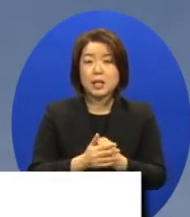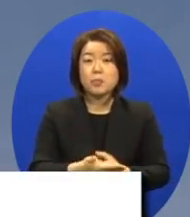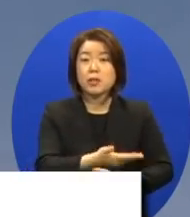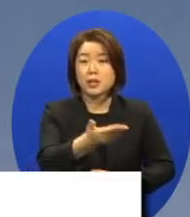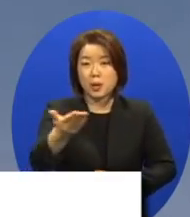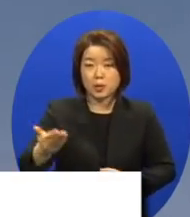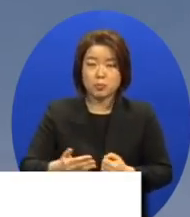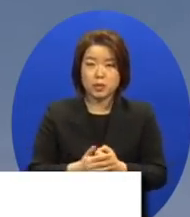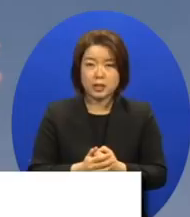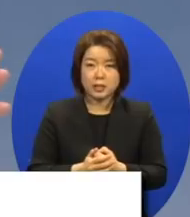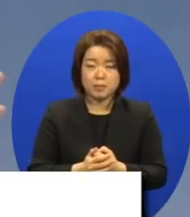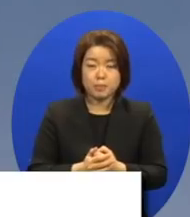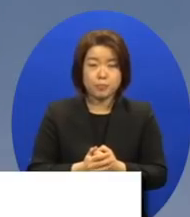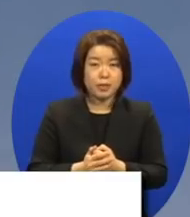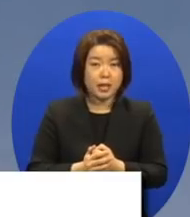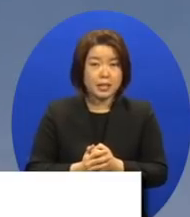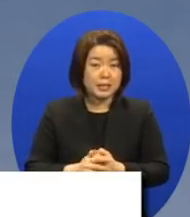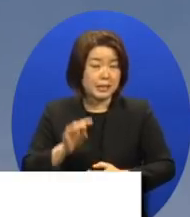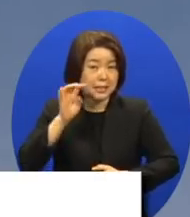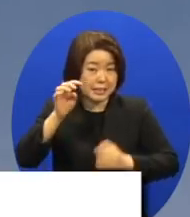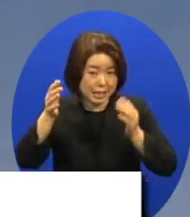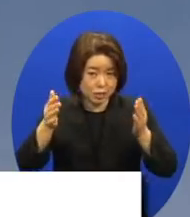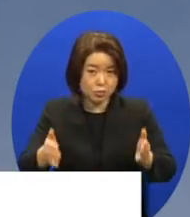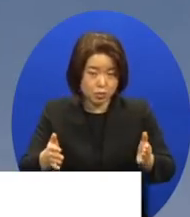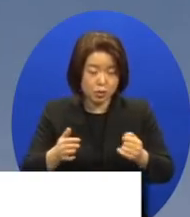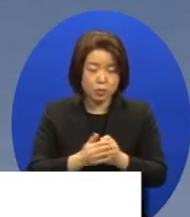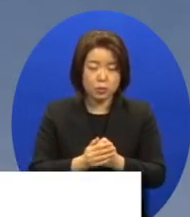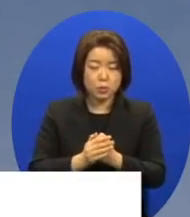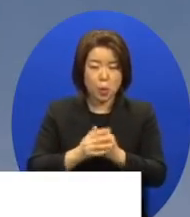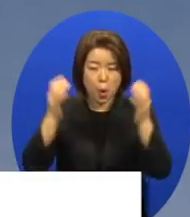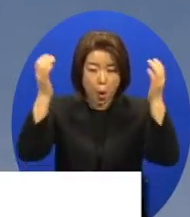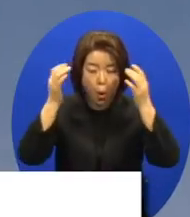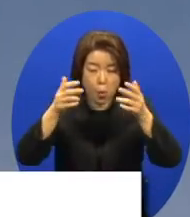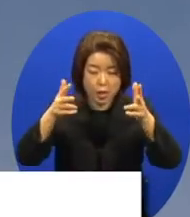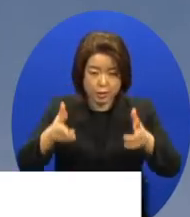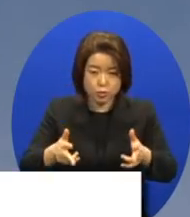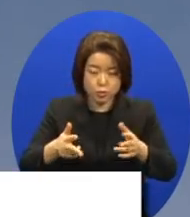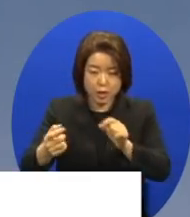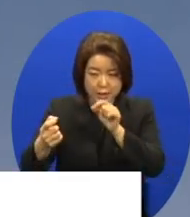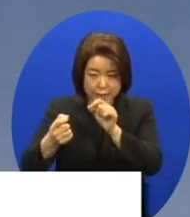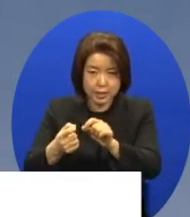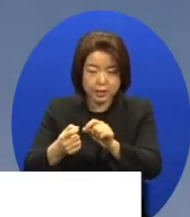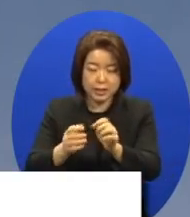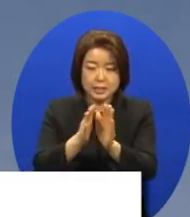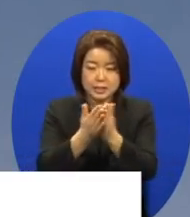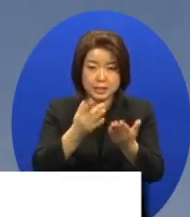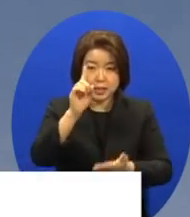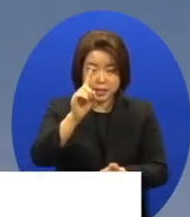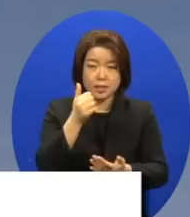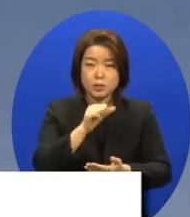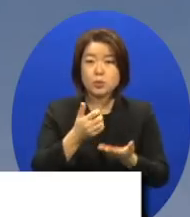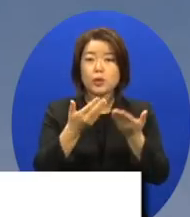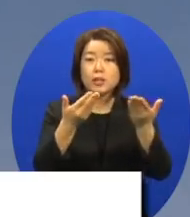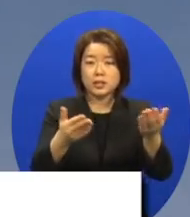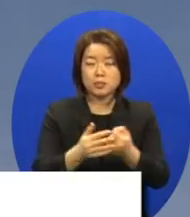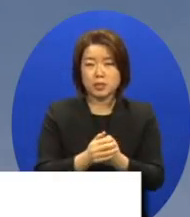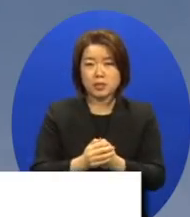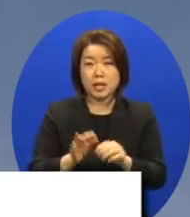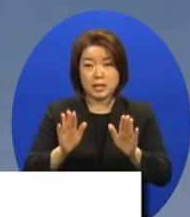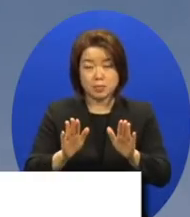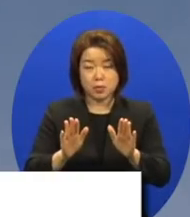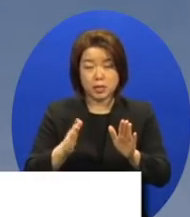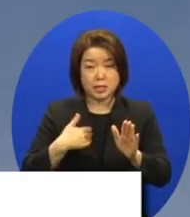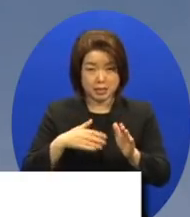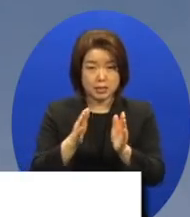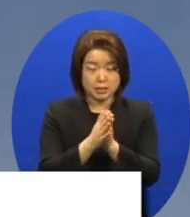이 사순절을 맞기도 하고 고난 주간을 앞두고 책을 하나 소개하려고 합니다 이번에 나온